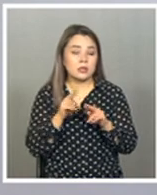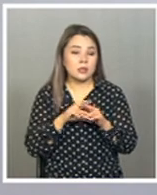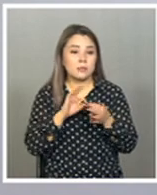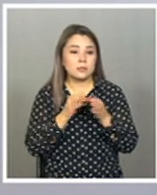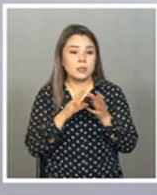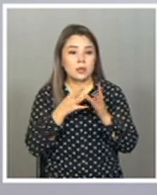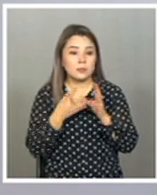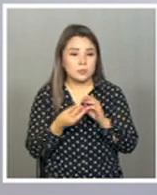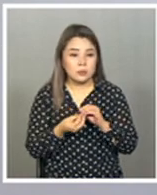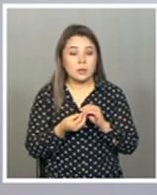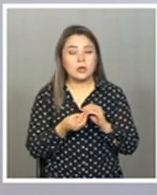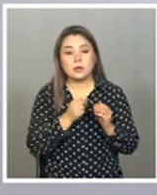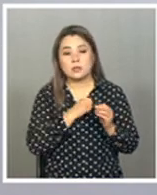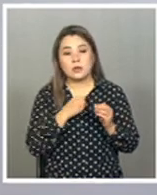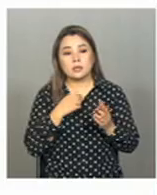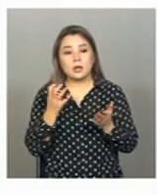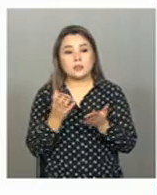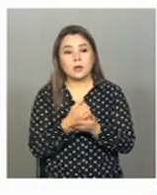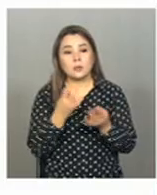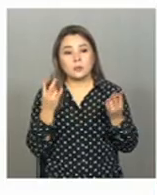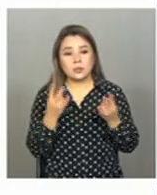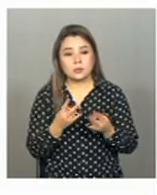мәнін өзіңіз тауып көріңіз.